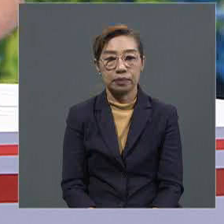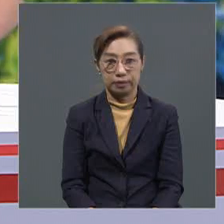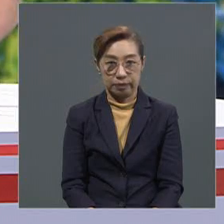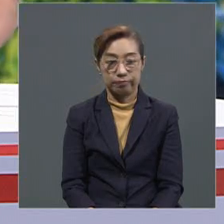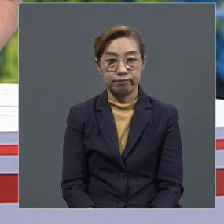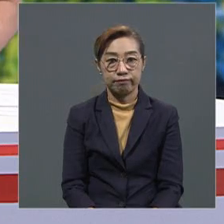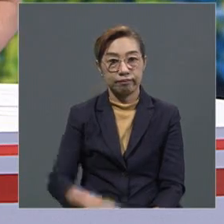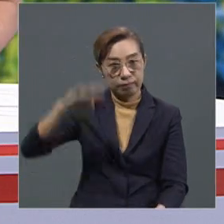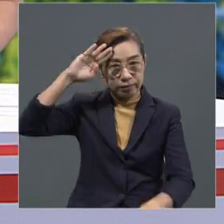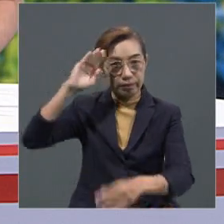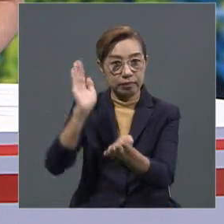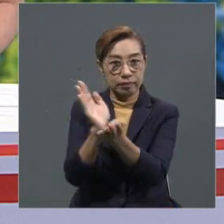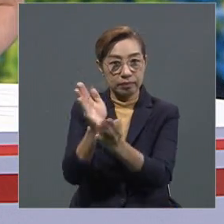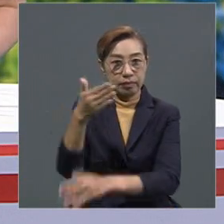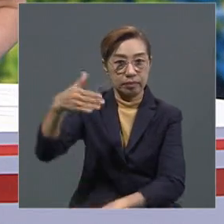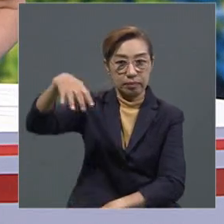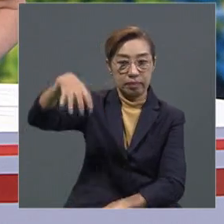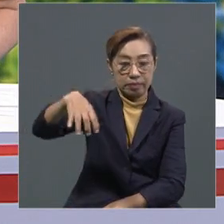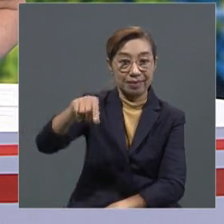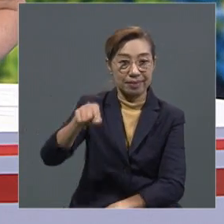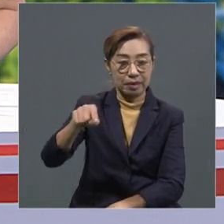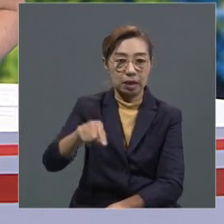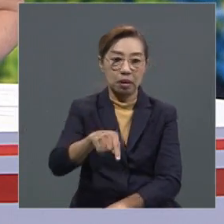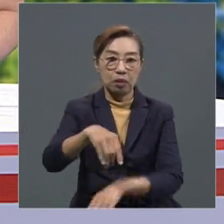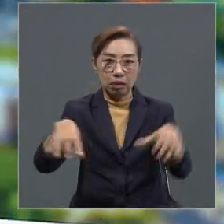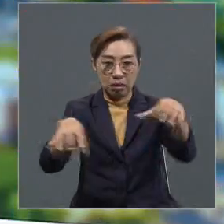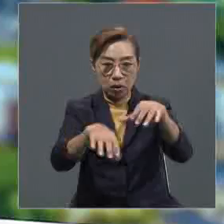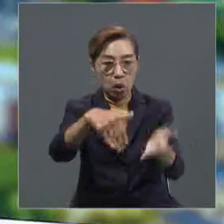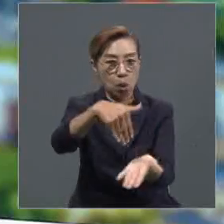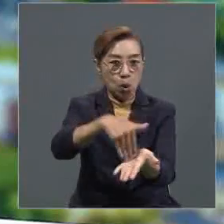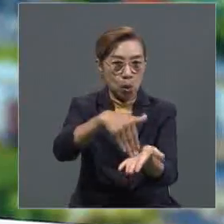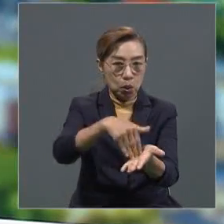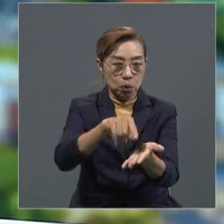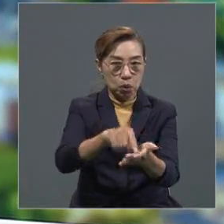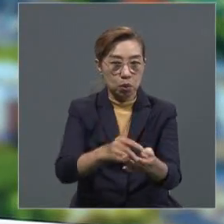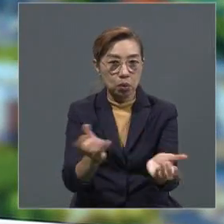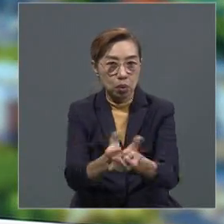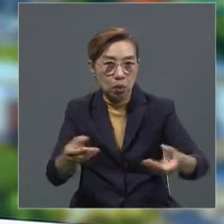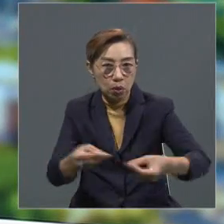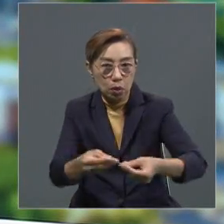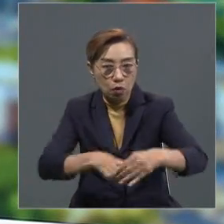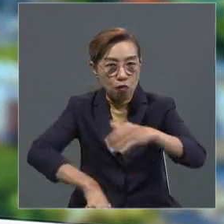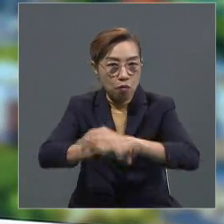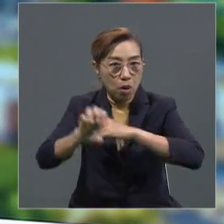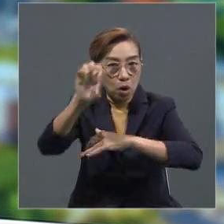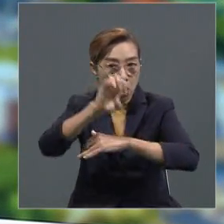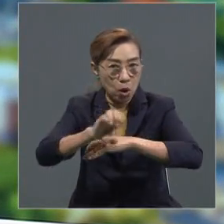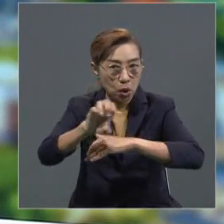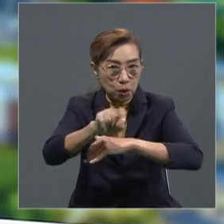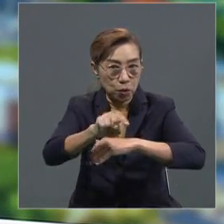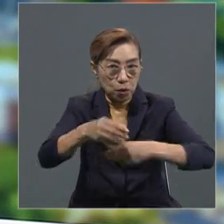สำนักงานตำรวจแห่งชาติก็ปิดศูนย์ป้องกันและปราบปรามการลักรอบเล่นการพนันถ่ายผลฟุตบอลยูโร